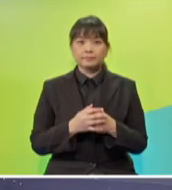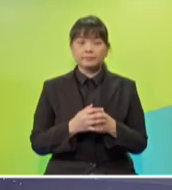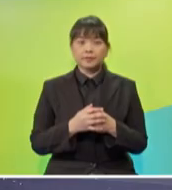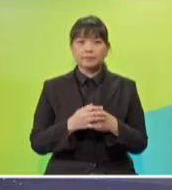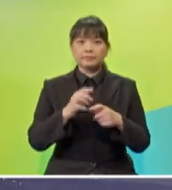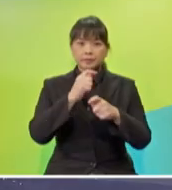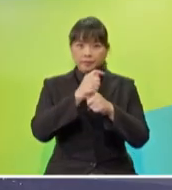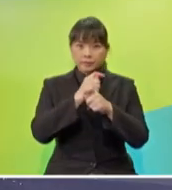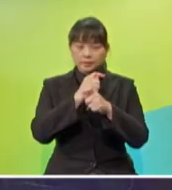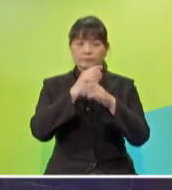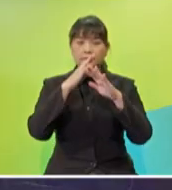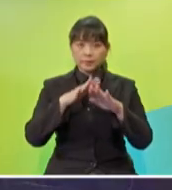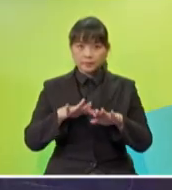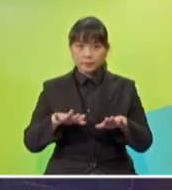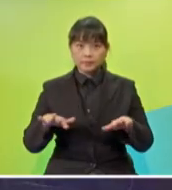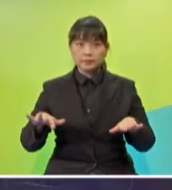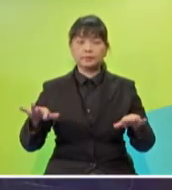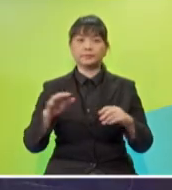tahan lepaskan